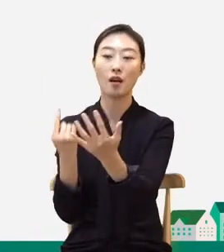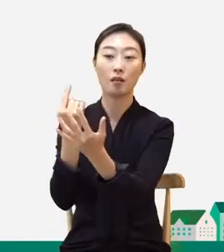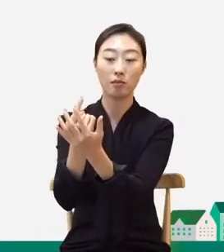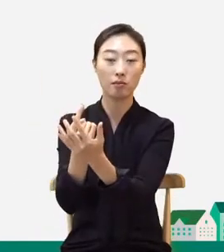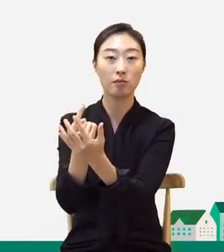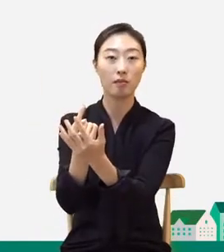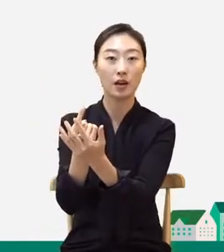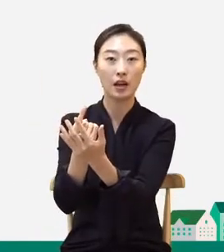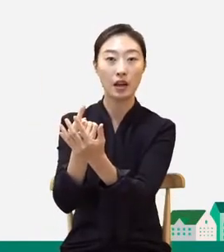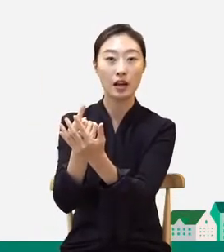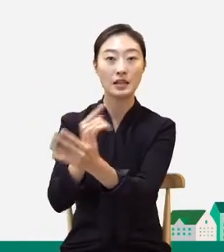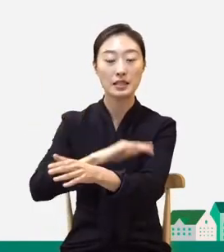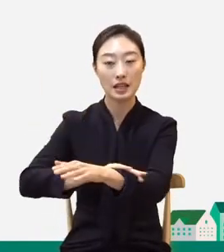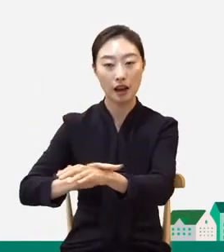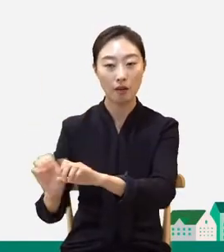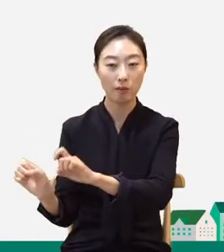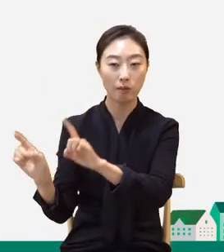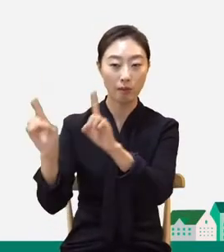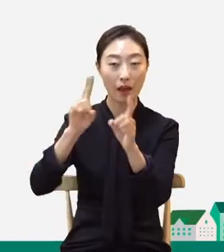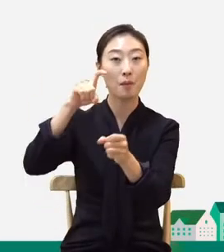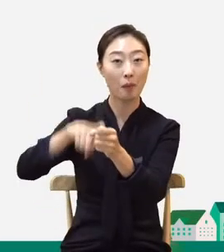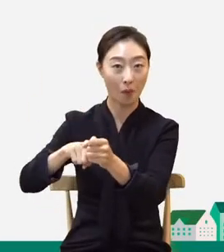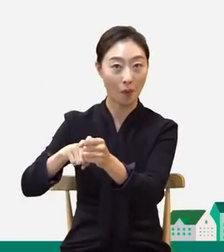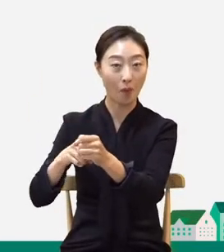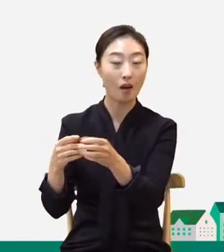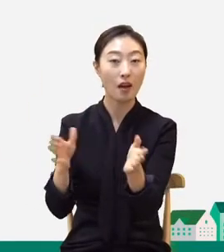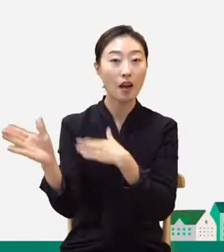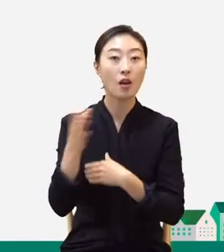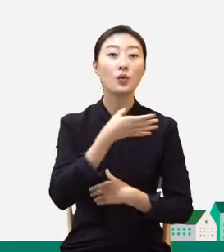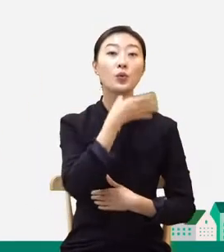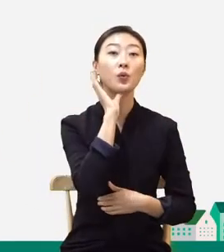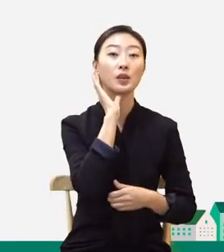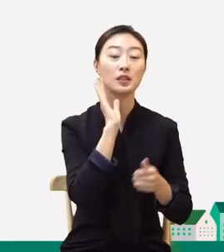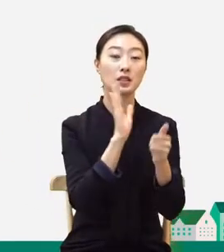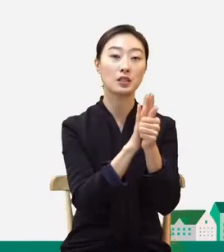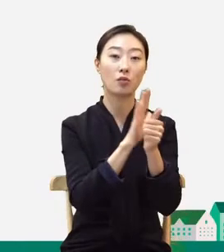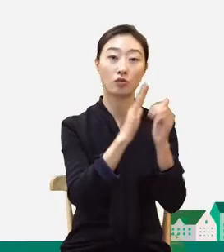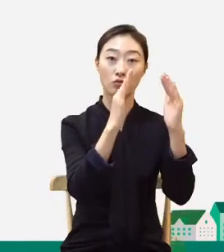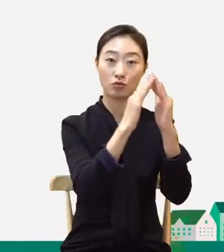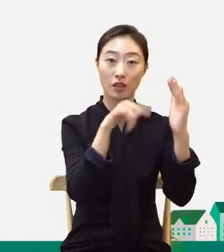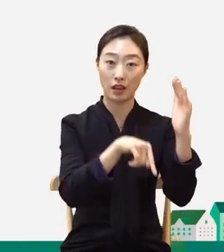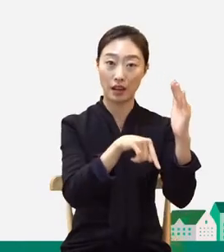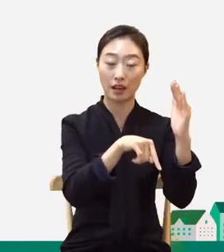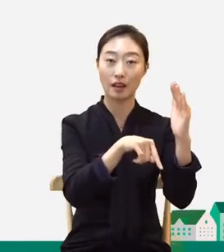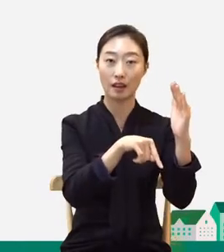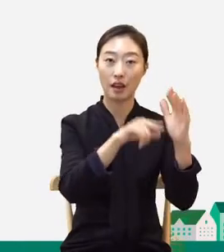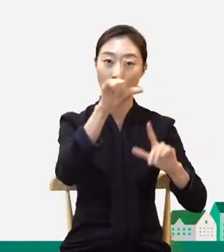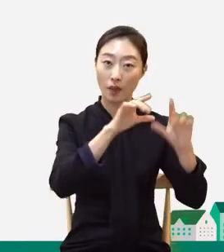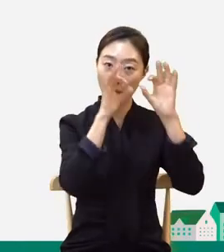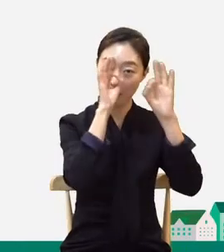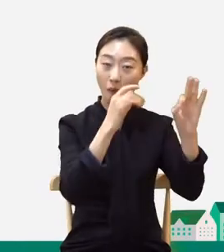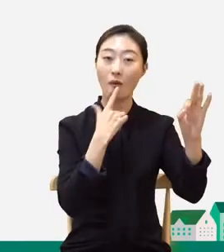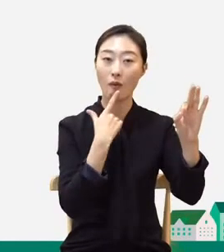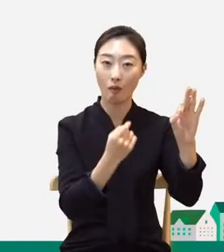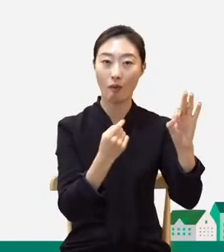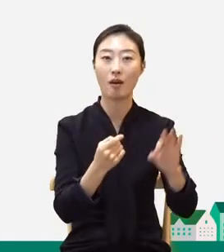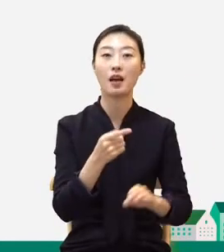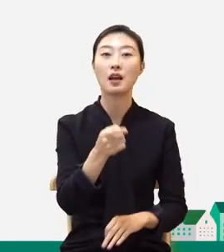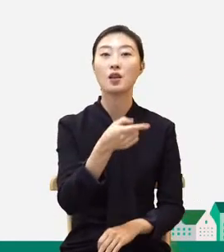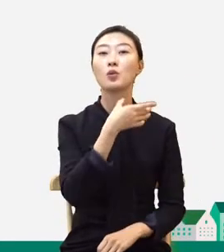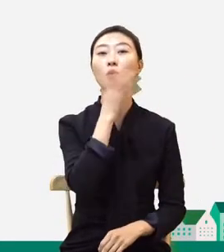안착하고 자활하는 게 이제 목표였다면 노인 지원주택의 입주민 현황에서 보시다시피